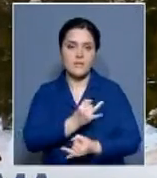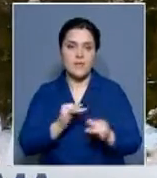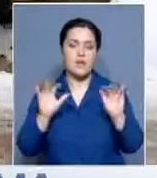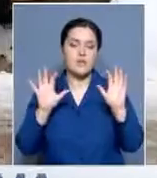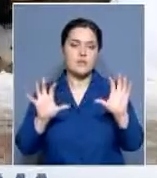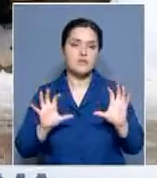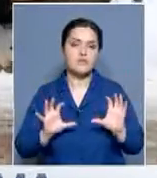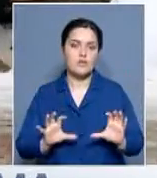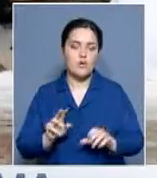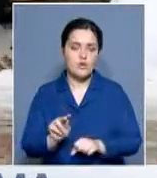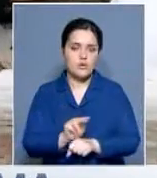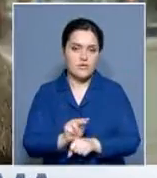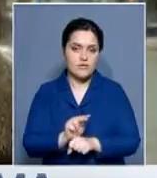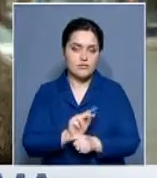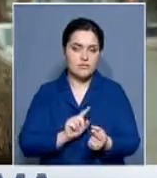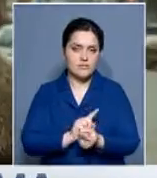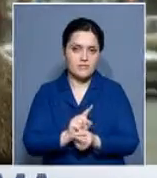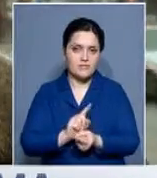реформы.